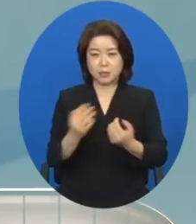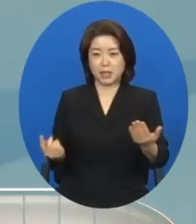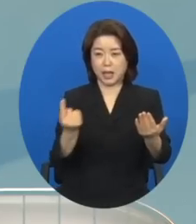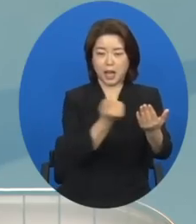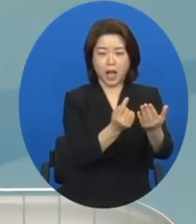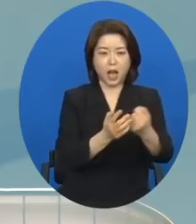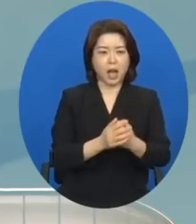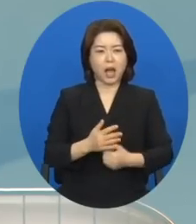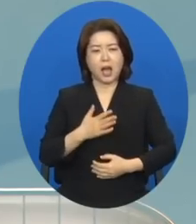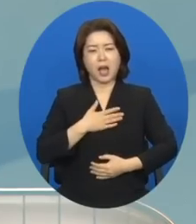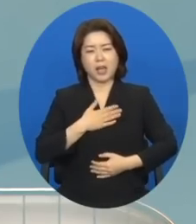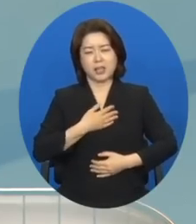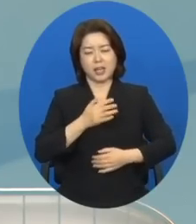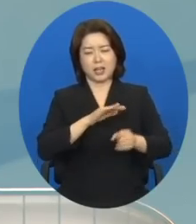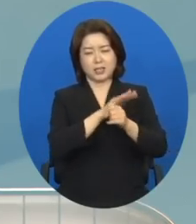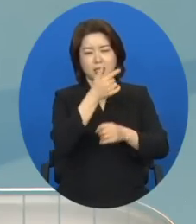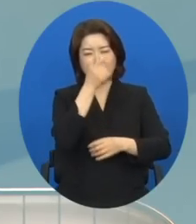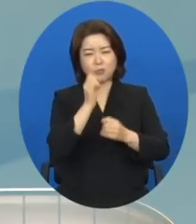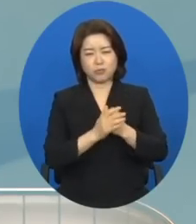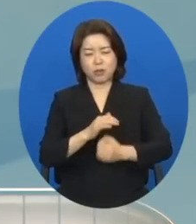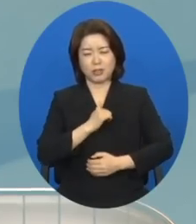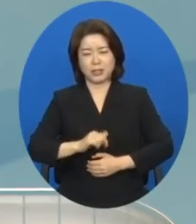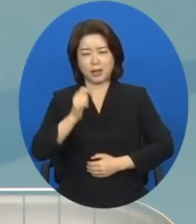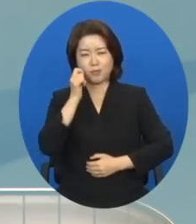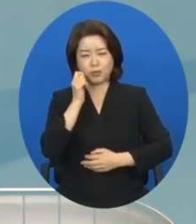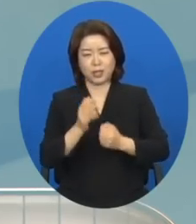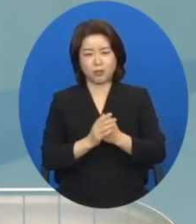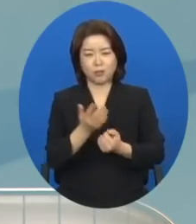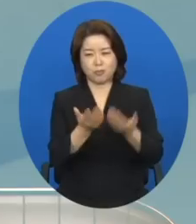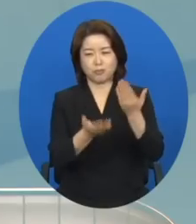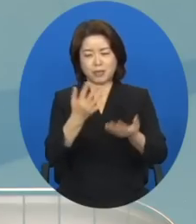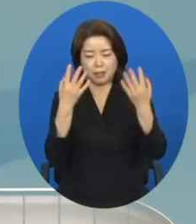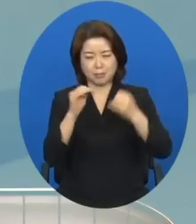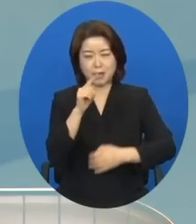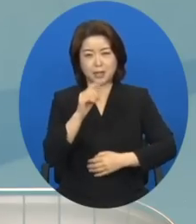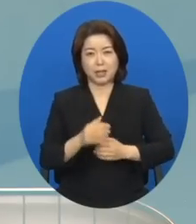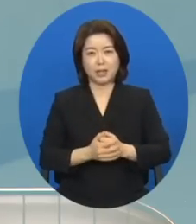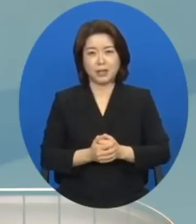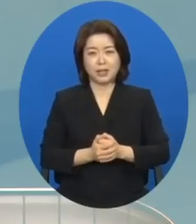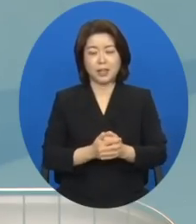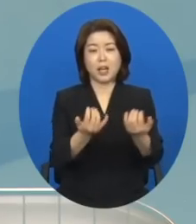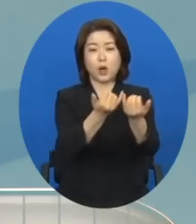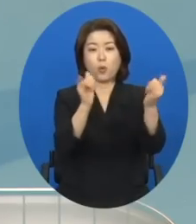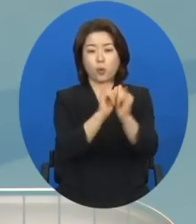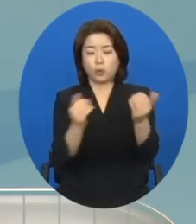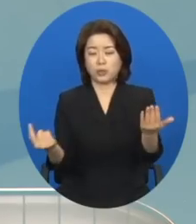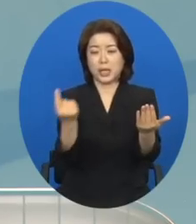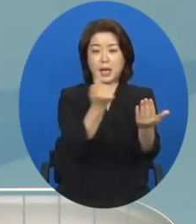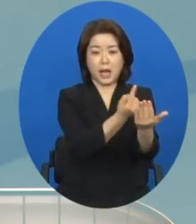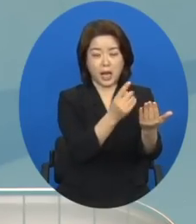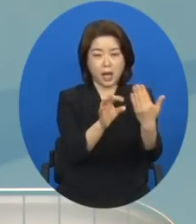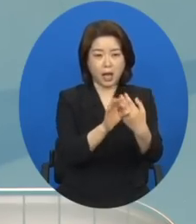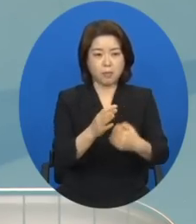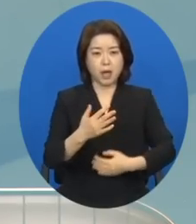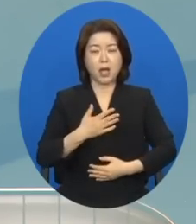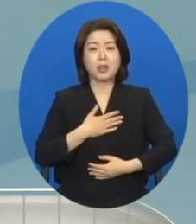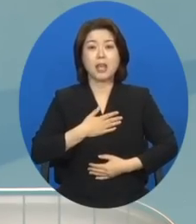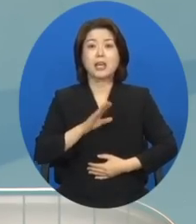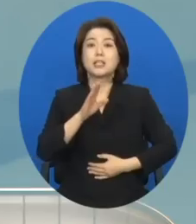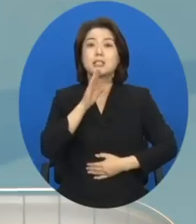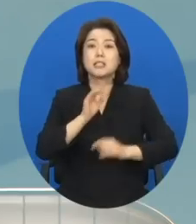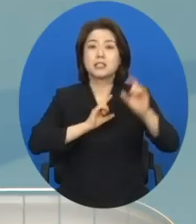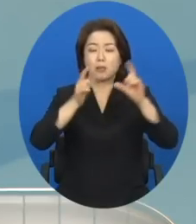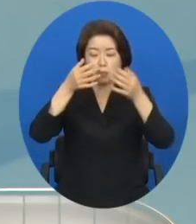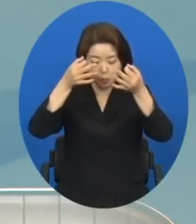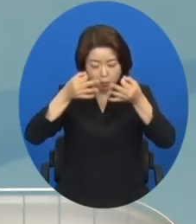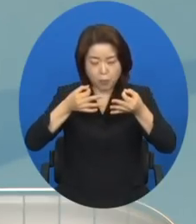없고 얼마나 인내가 없고 얼마나 판단하는지 공동체에 있을 때 나의 참모습을 보기